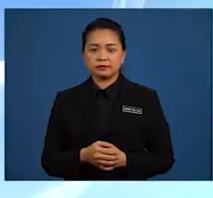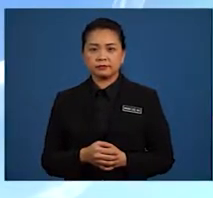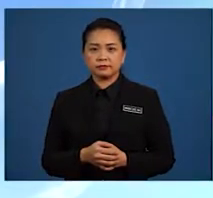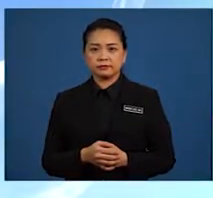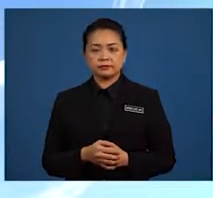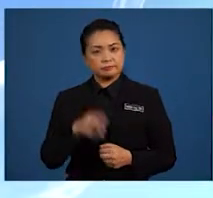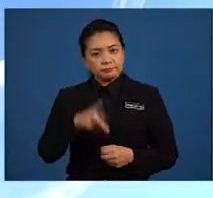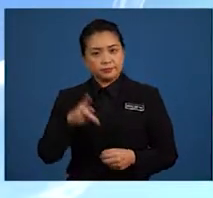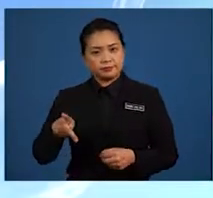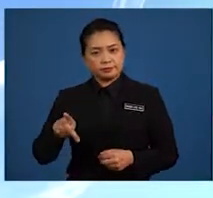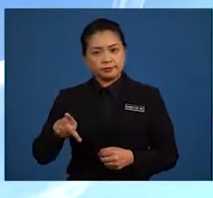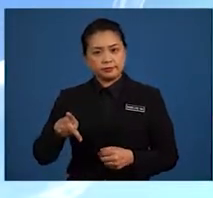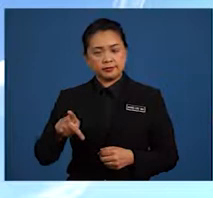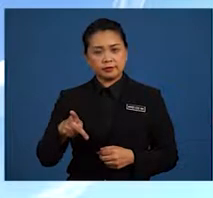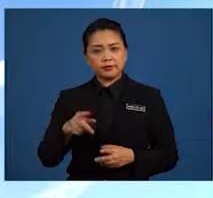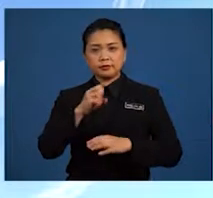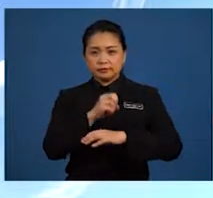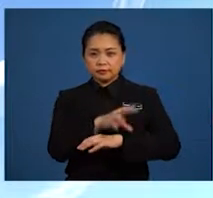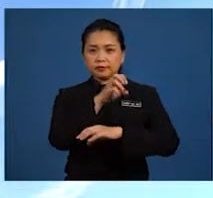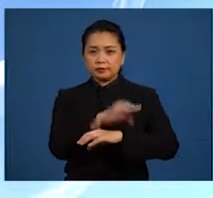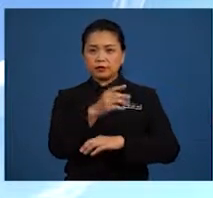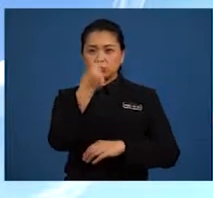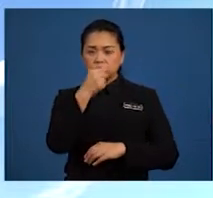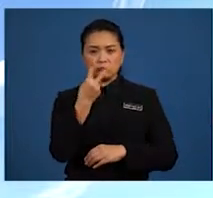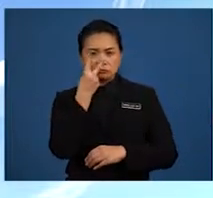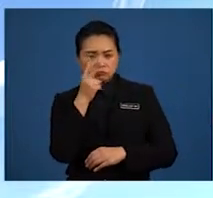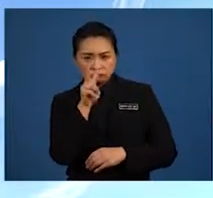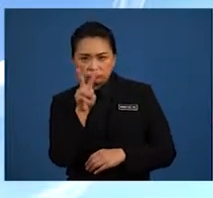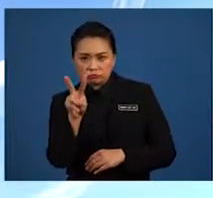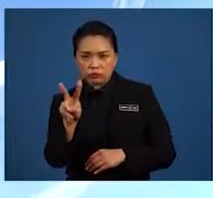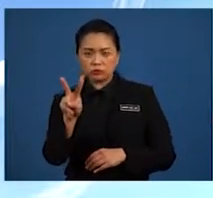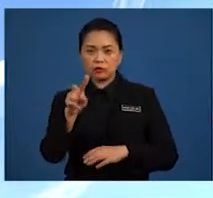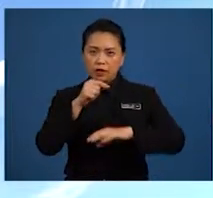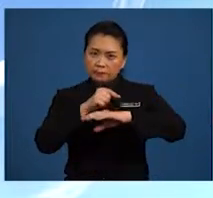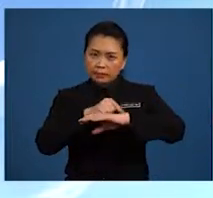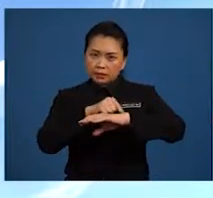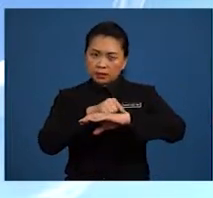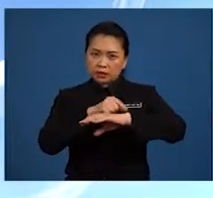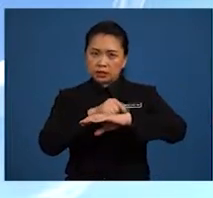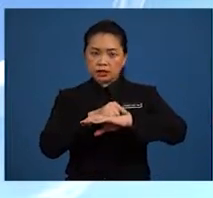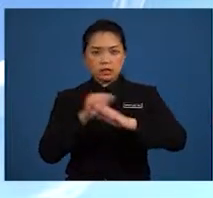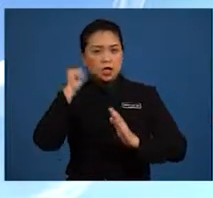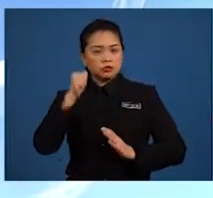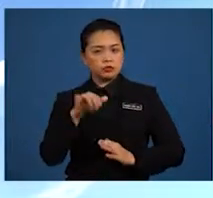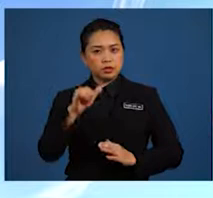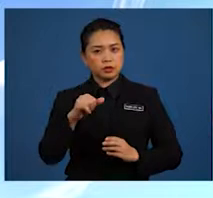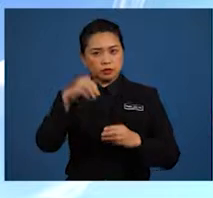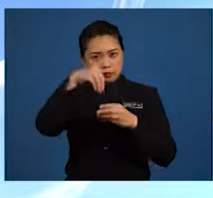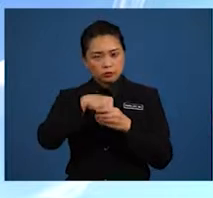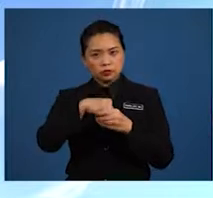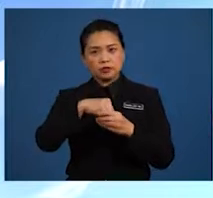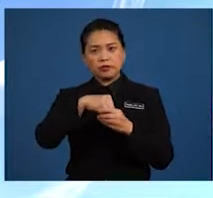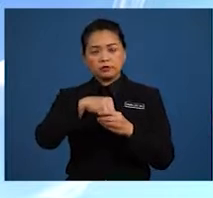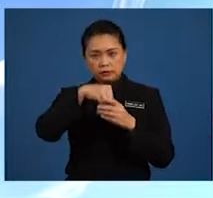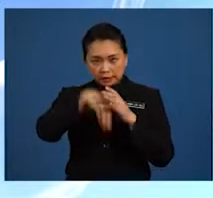lazav aja disarankan agar teliti dalam mengubah durasi mase oudio yang ingin dimasukkan dalam